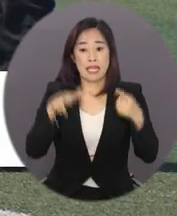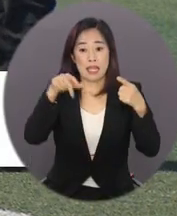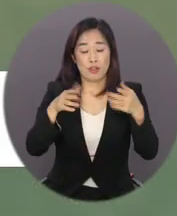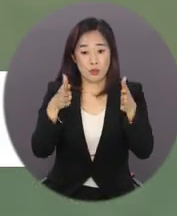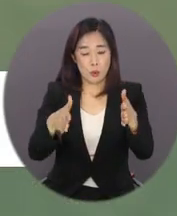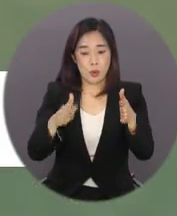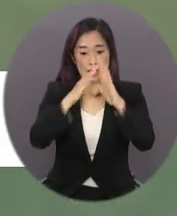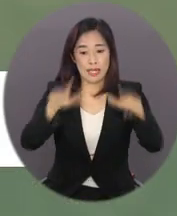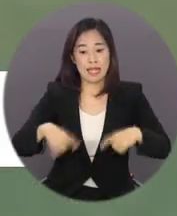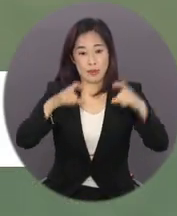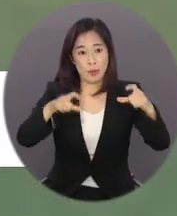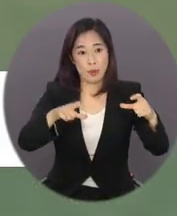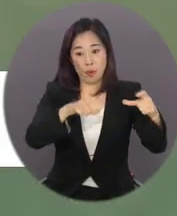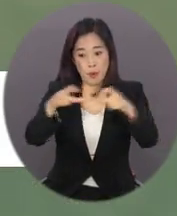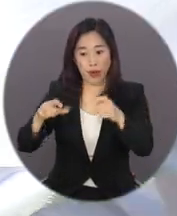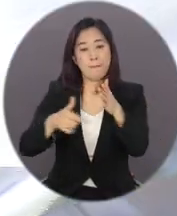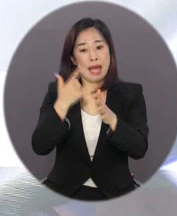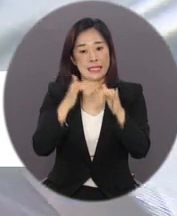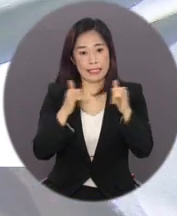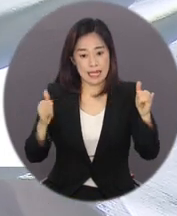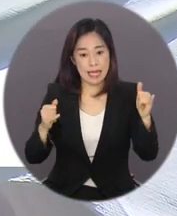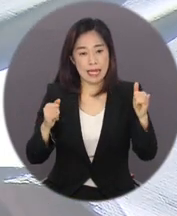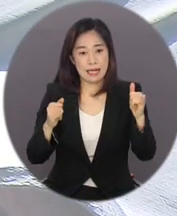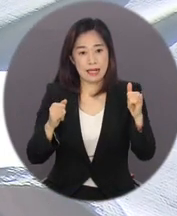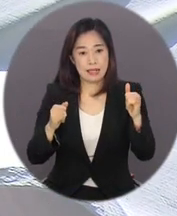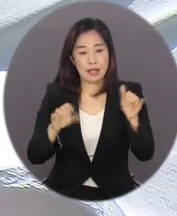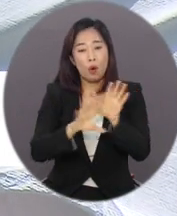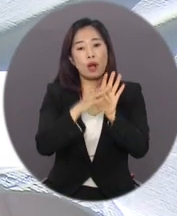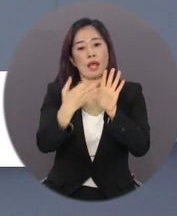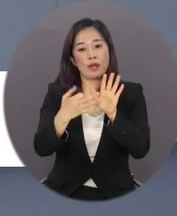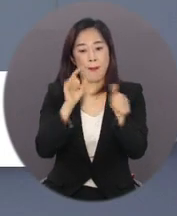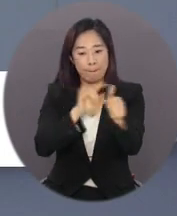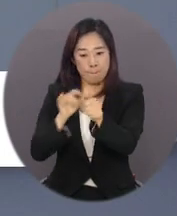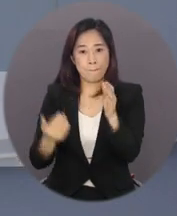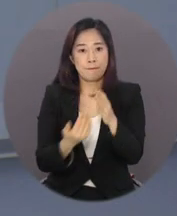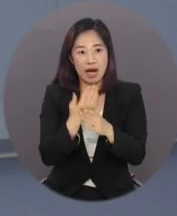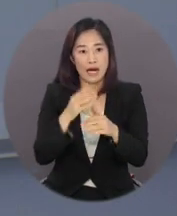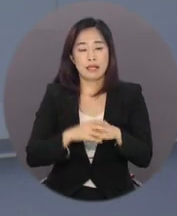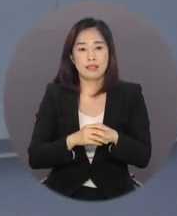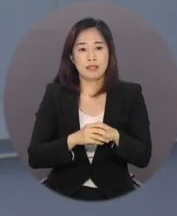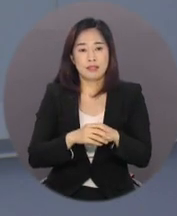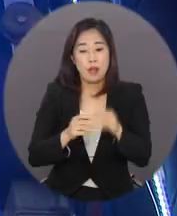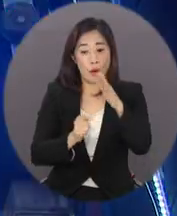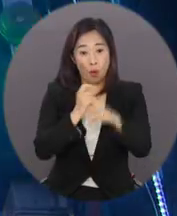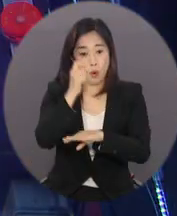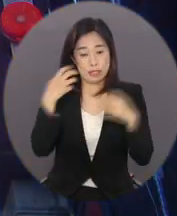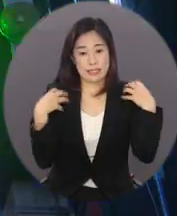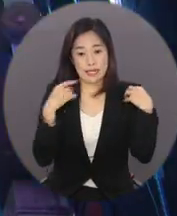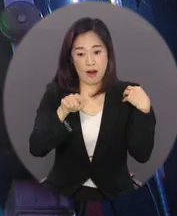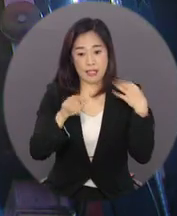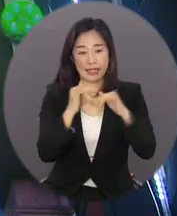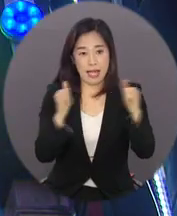동부 지역에서는 모두 100여 명에 육박하는 코로나19 확진자가 발생하고 있습니다. 고흥군청 공무원과 여수 유흥업소